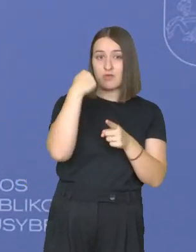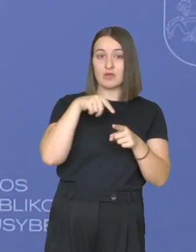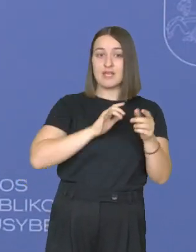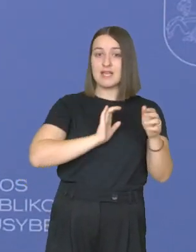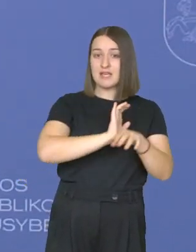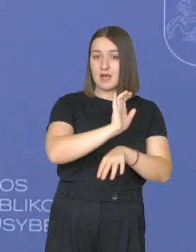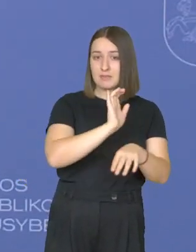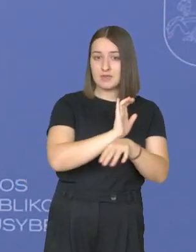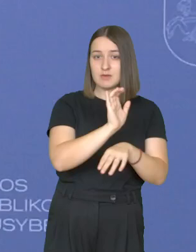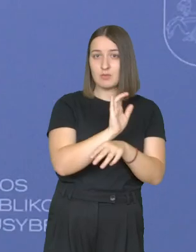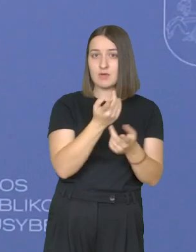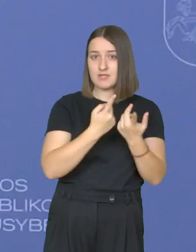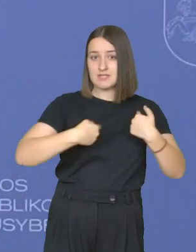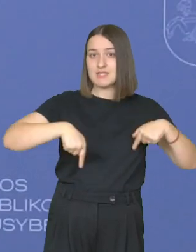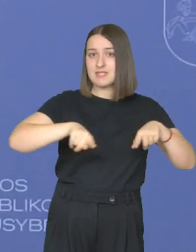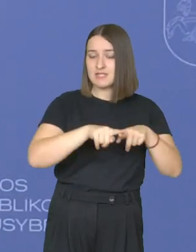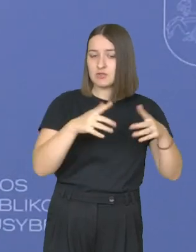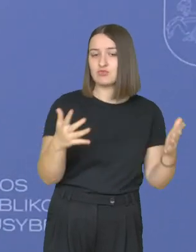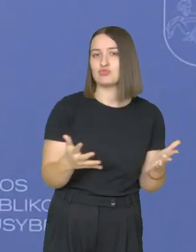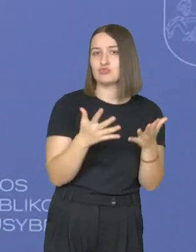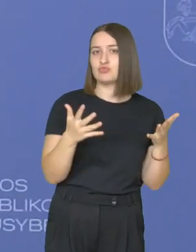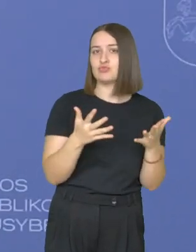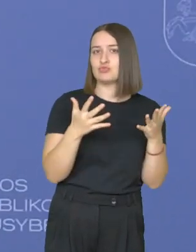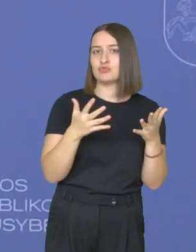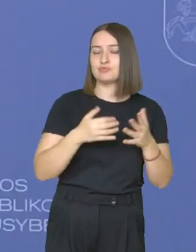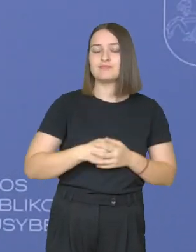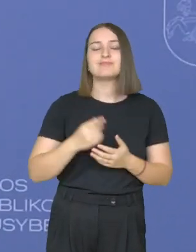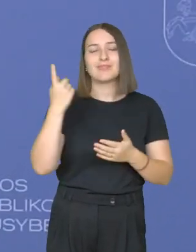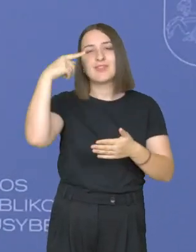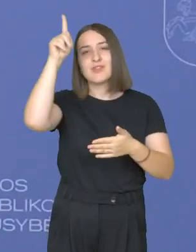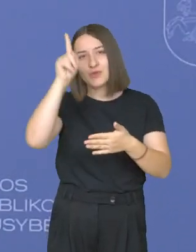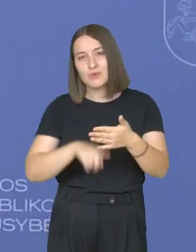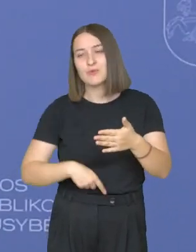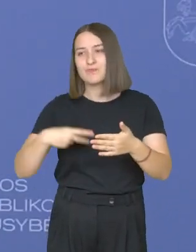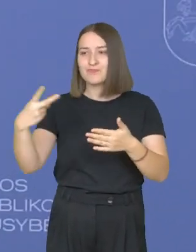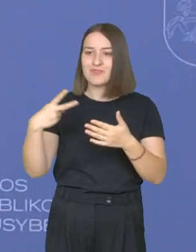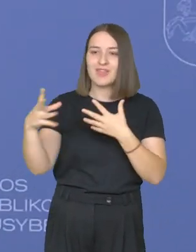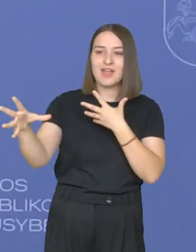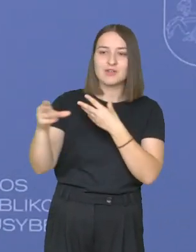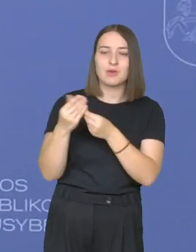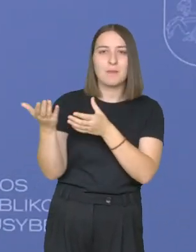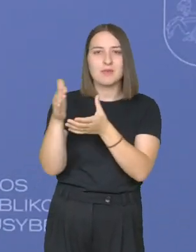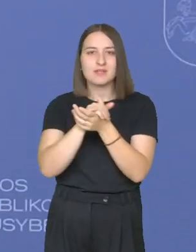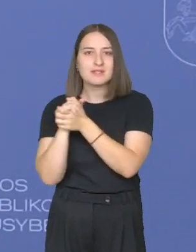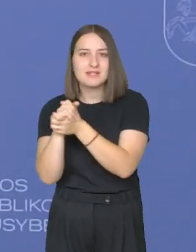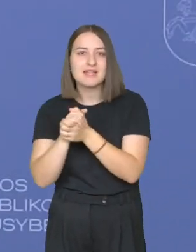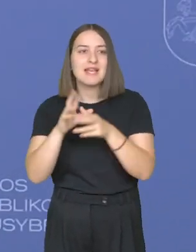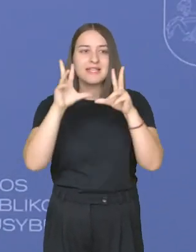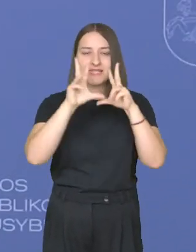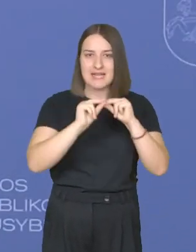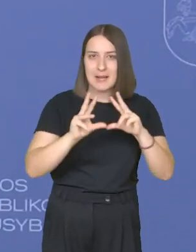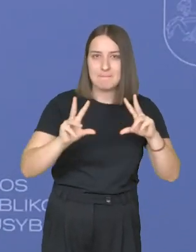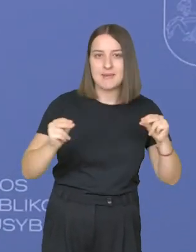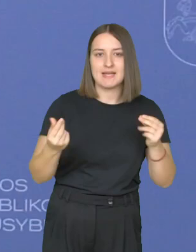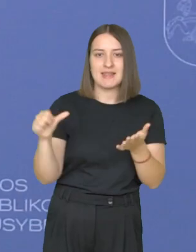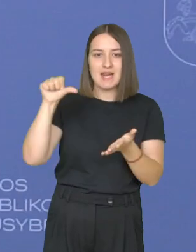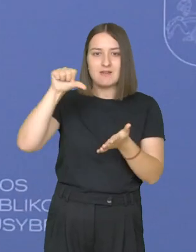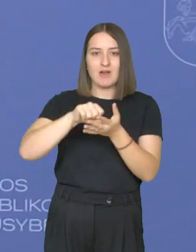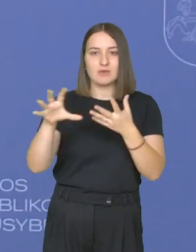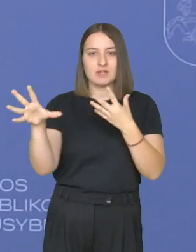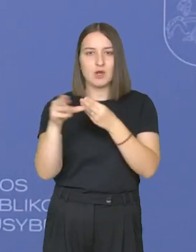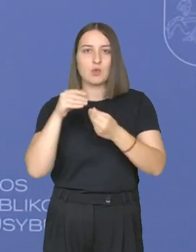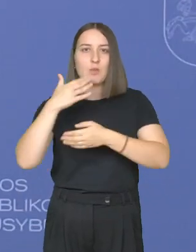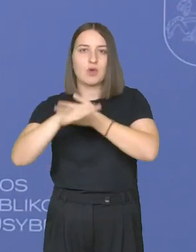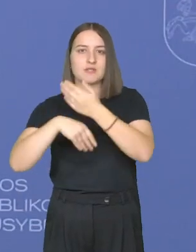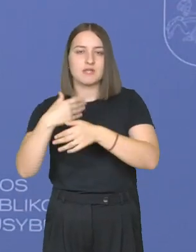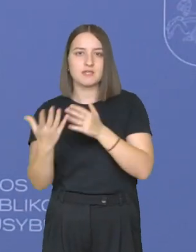vystymo srityje tikiu kad šiame bendradarbiavime sėkmingai dalyvaus giraitės ginkluotės gamykla ir artimiausiu